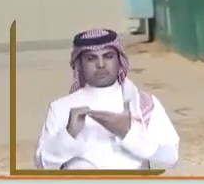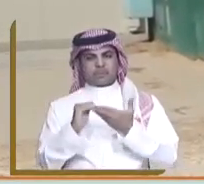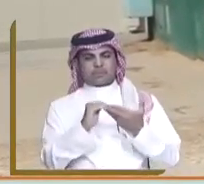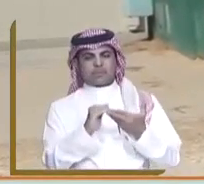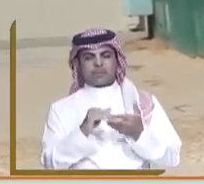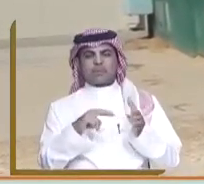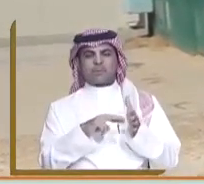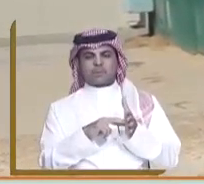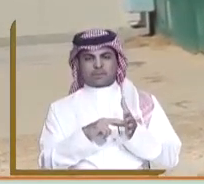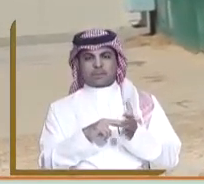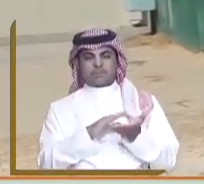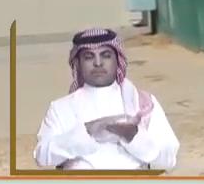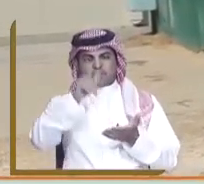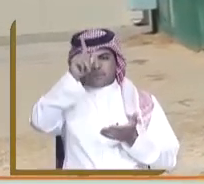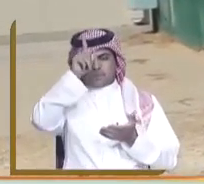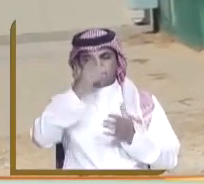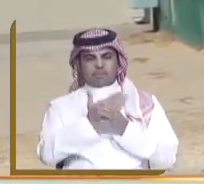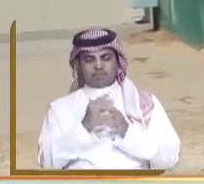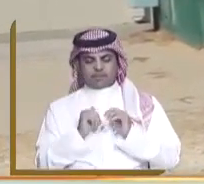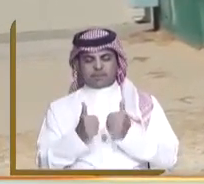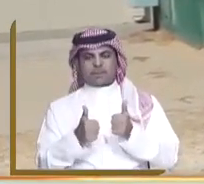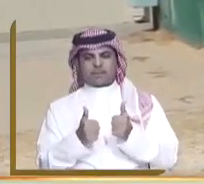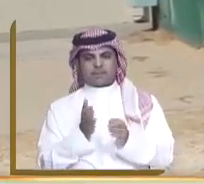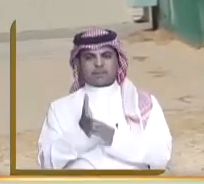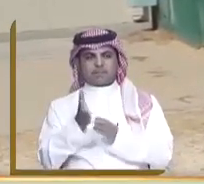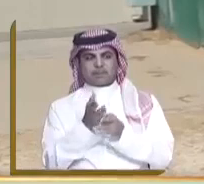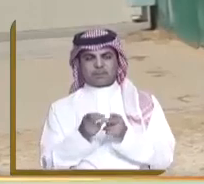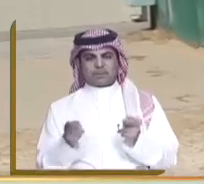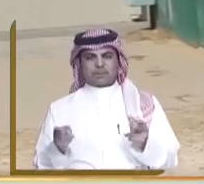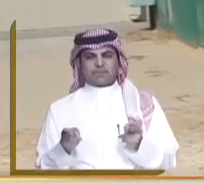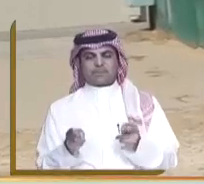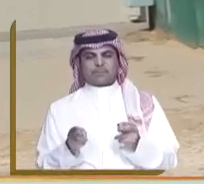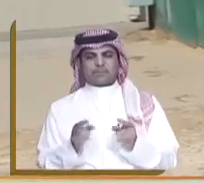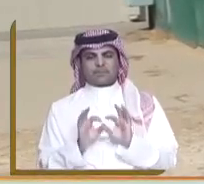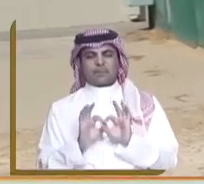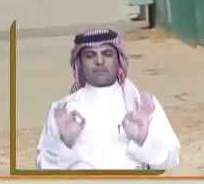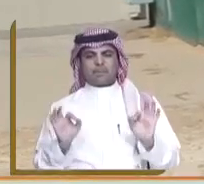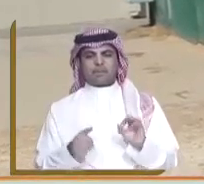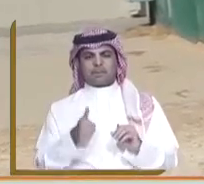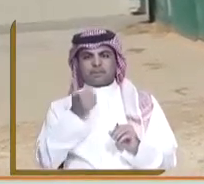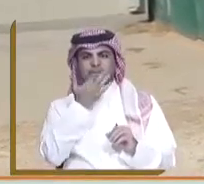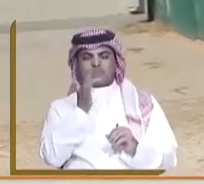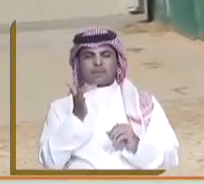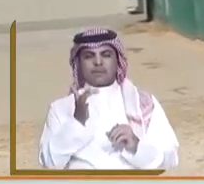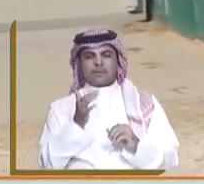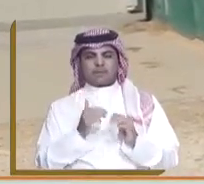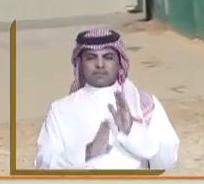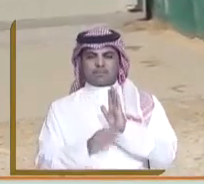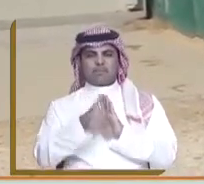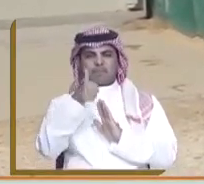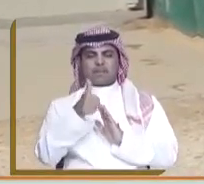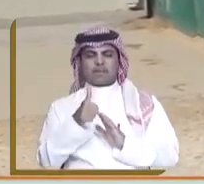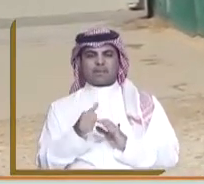الاشقاء السوريين في الاردن لتمكينهم في المجالات كافه وتعزيز قدرات الشباب وامكانياتهم